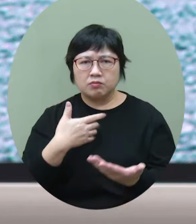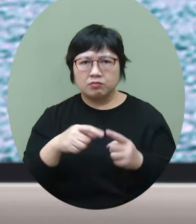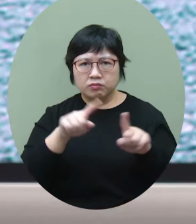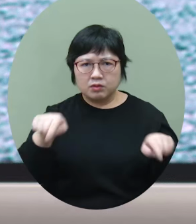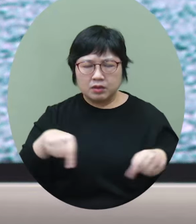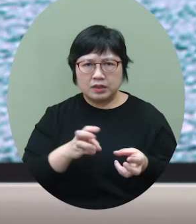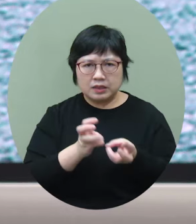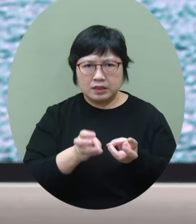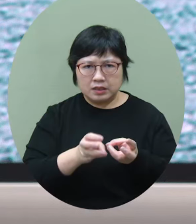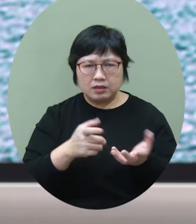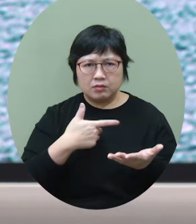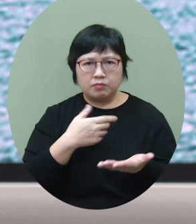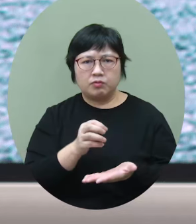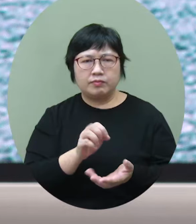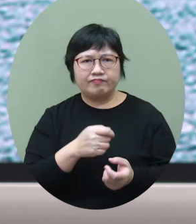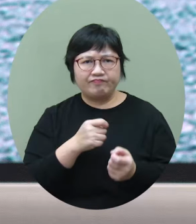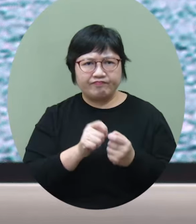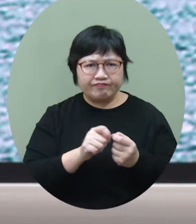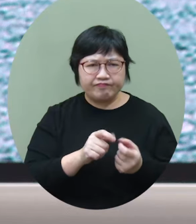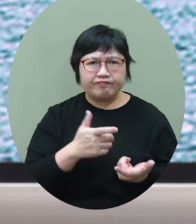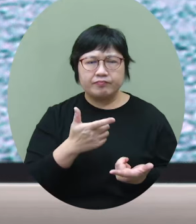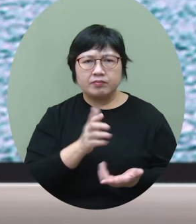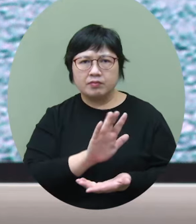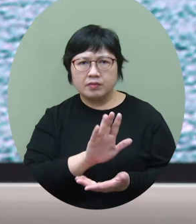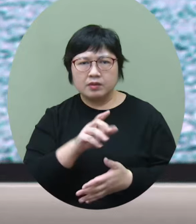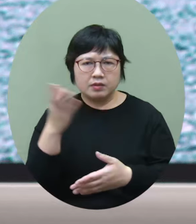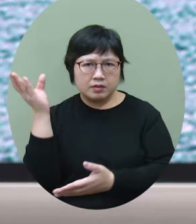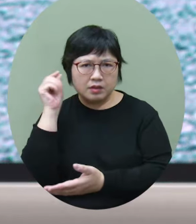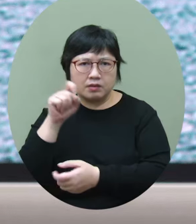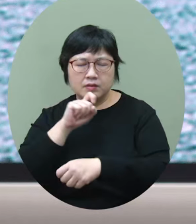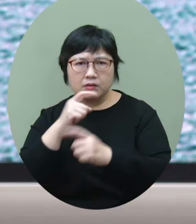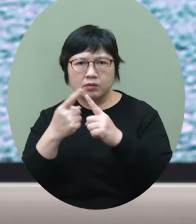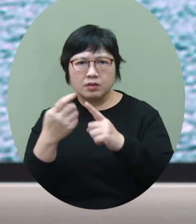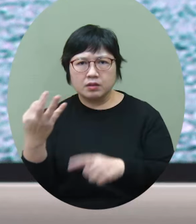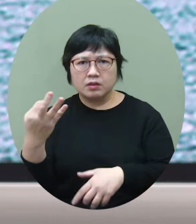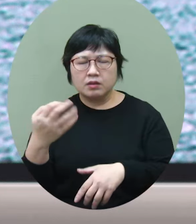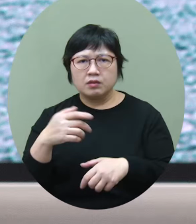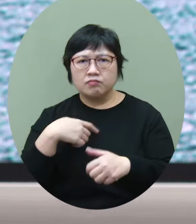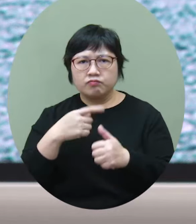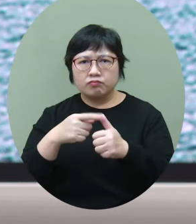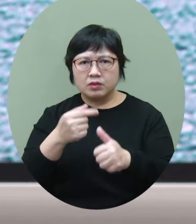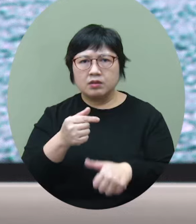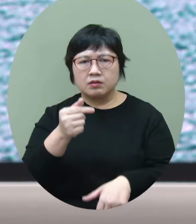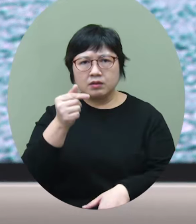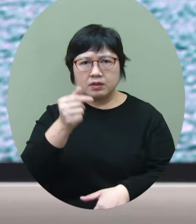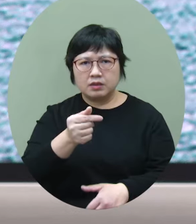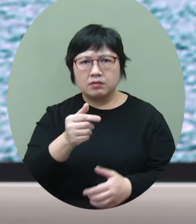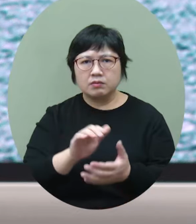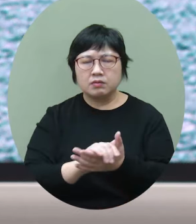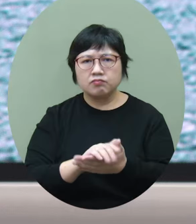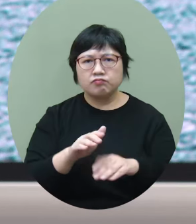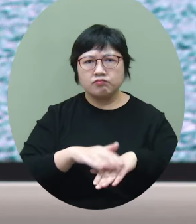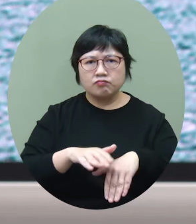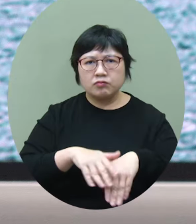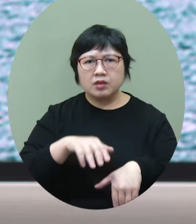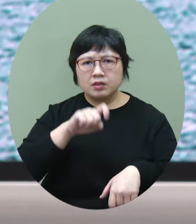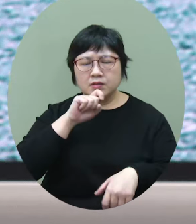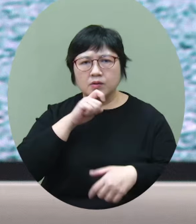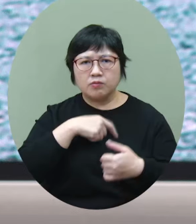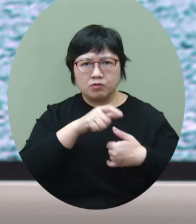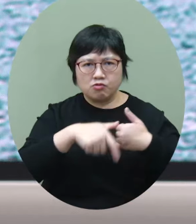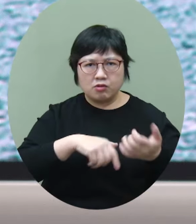就不詳盡啦，咁只是聽講有3位初步陽性的個案，咁一般嚟講，我哋如果有個案